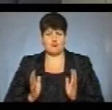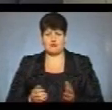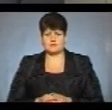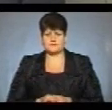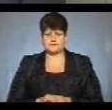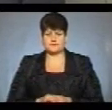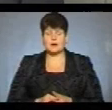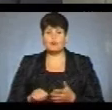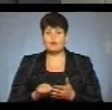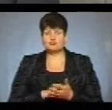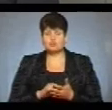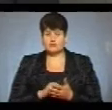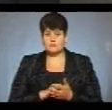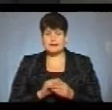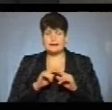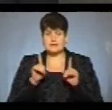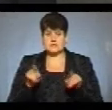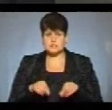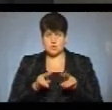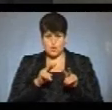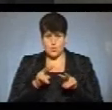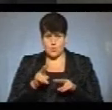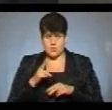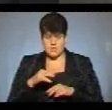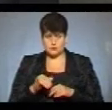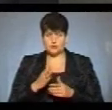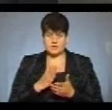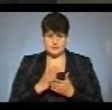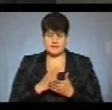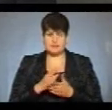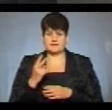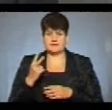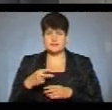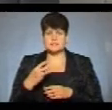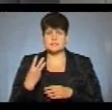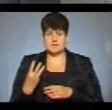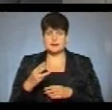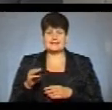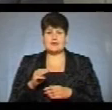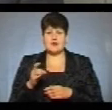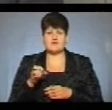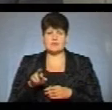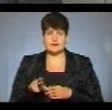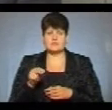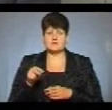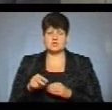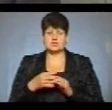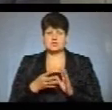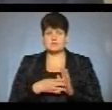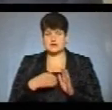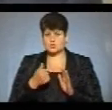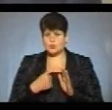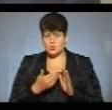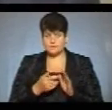По документах, значить, листок огляду є датований 23 травня 2019